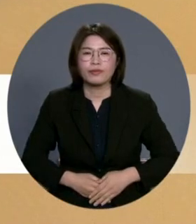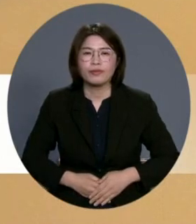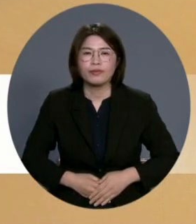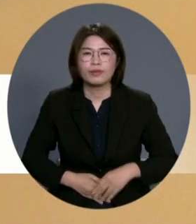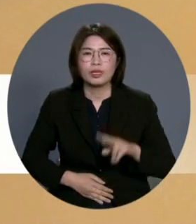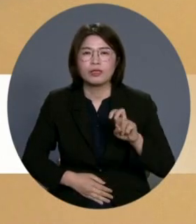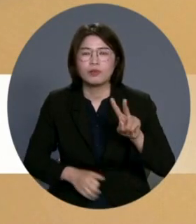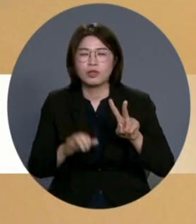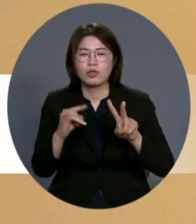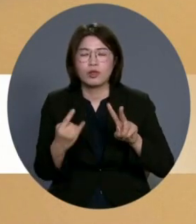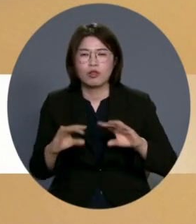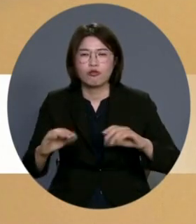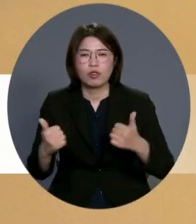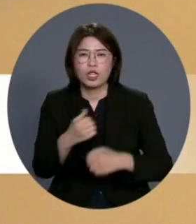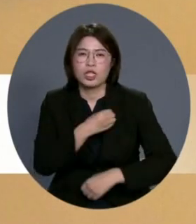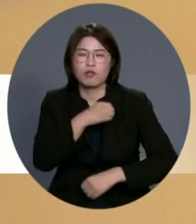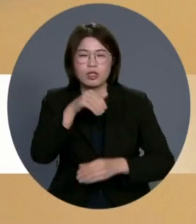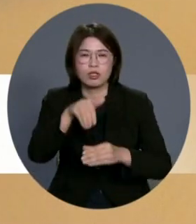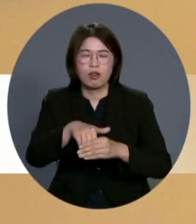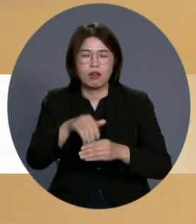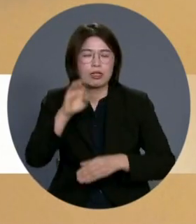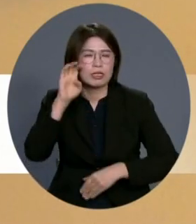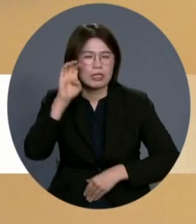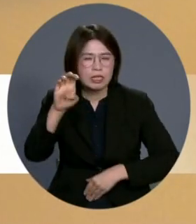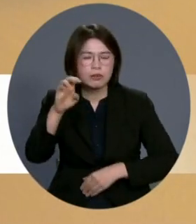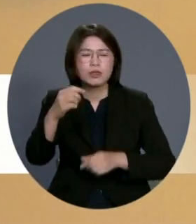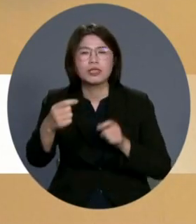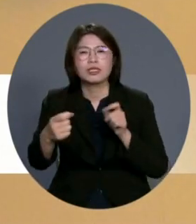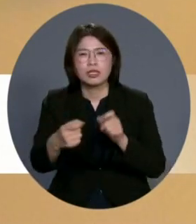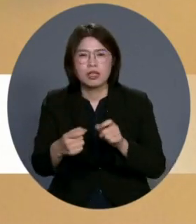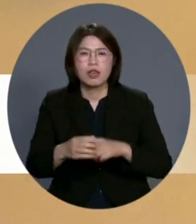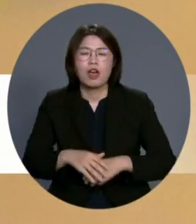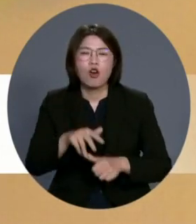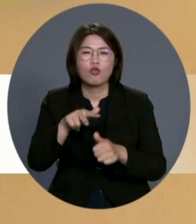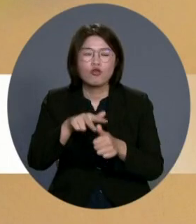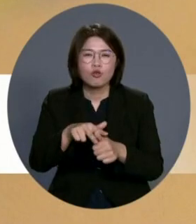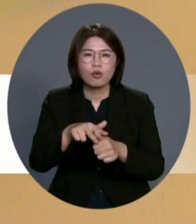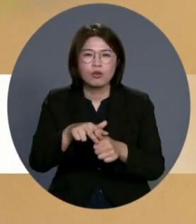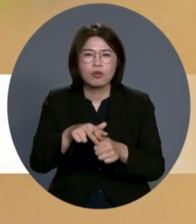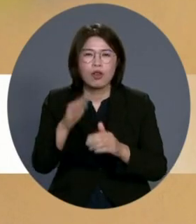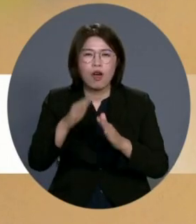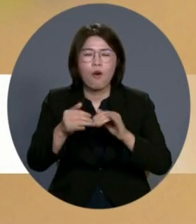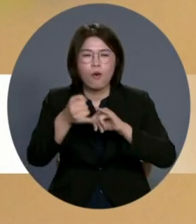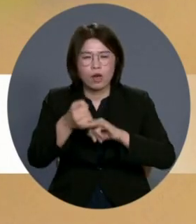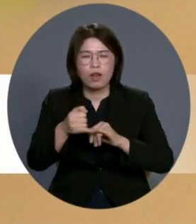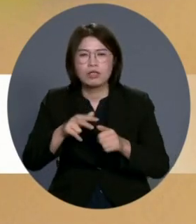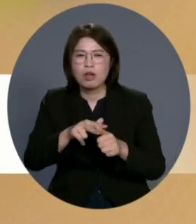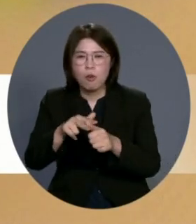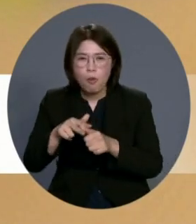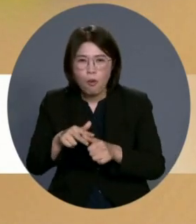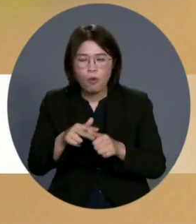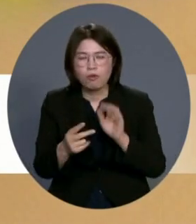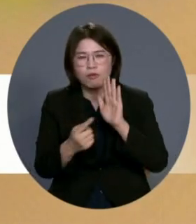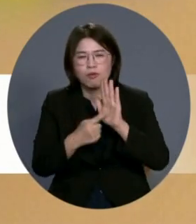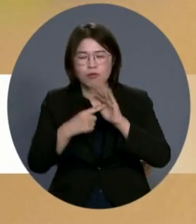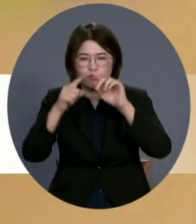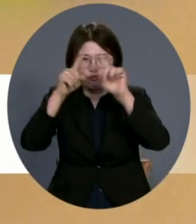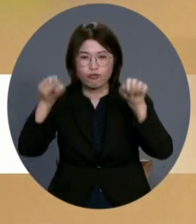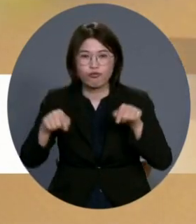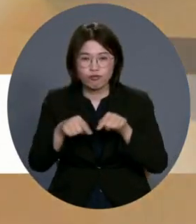제 22회 국회의원 선거가 40여일 앞으로 다갔습니다 이제 곧 후보들의 공략과 정보가 담긴 공보물을 받아보실